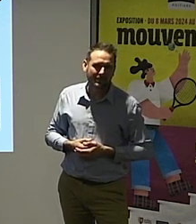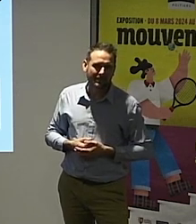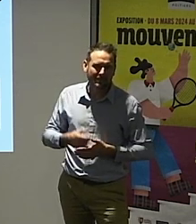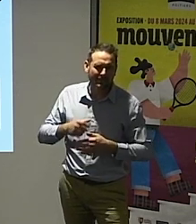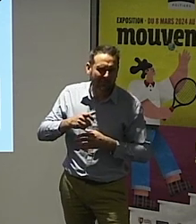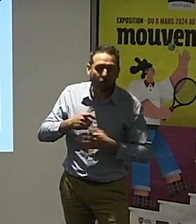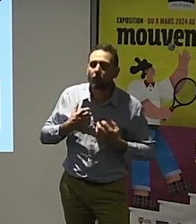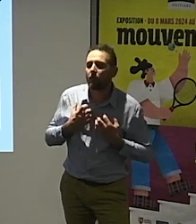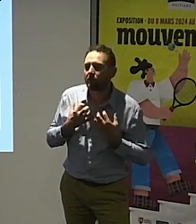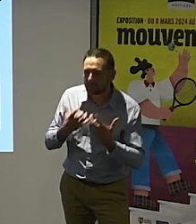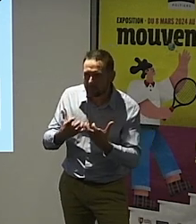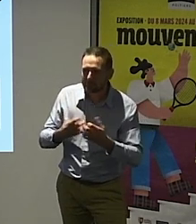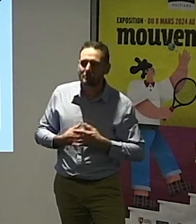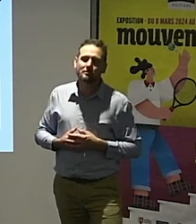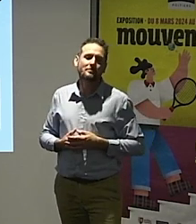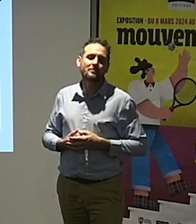Envie.